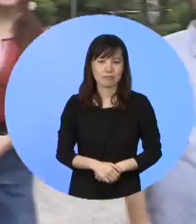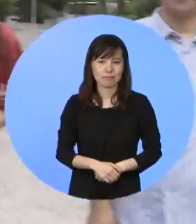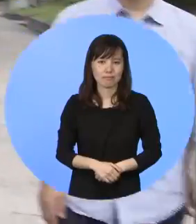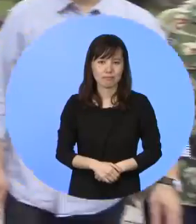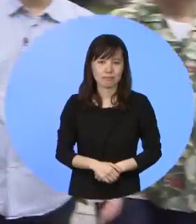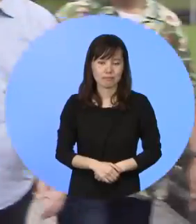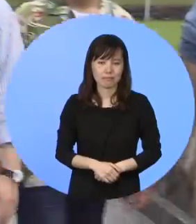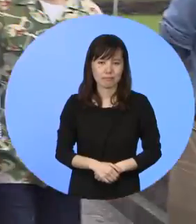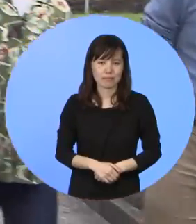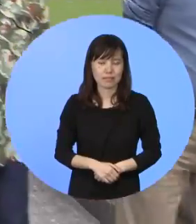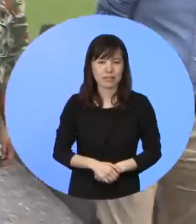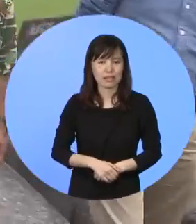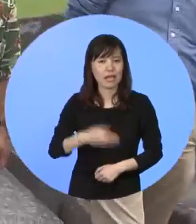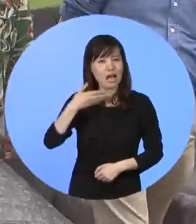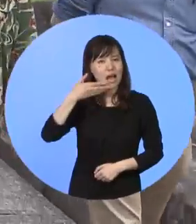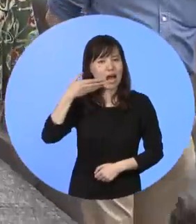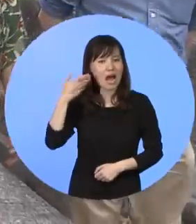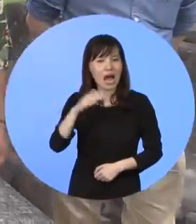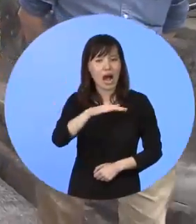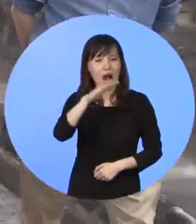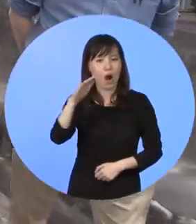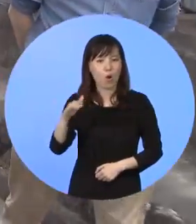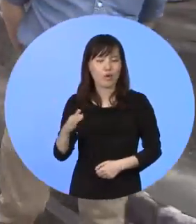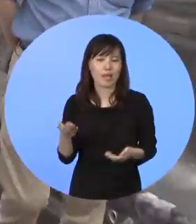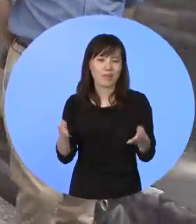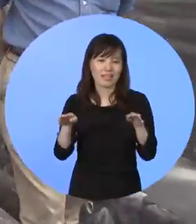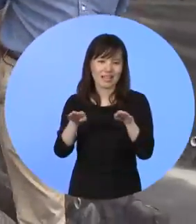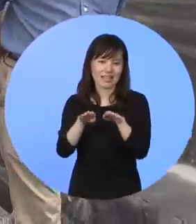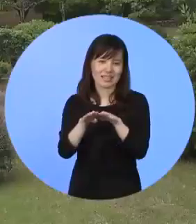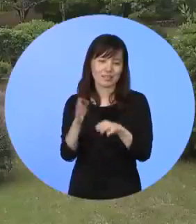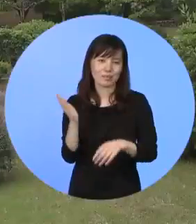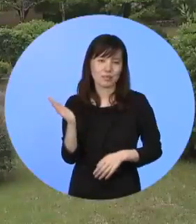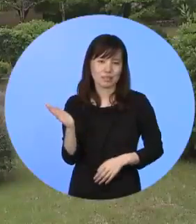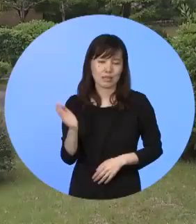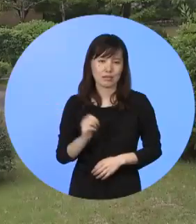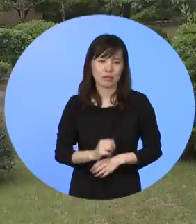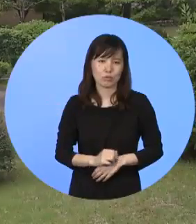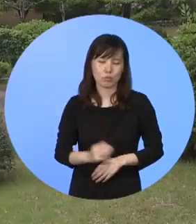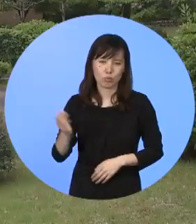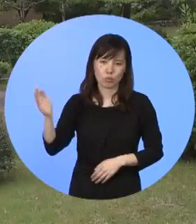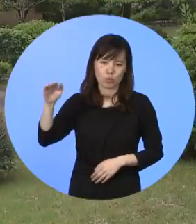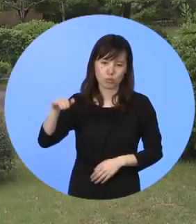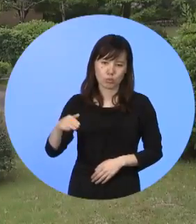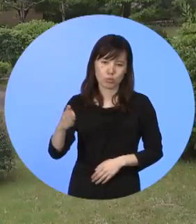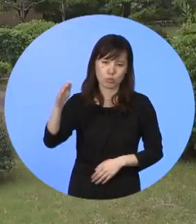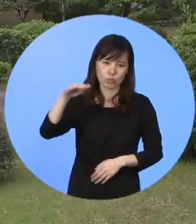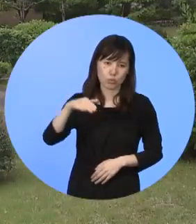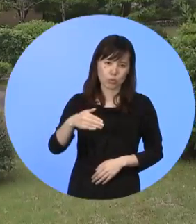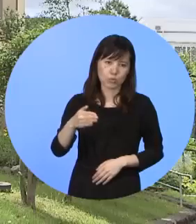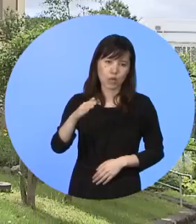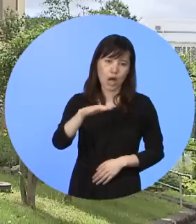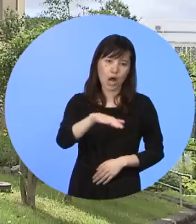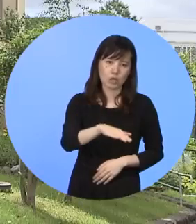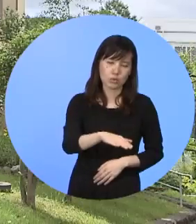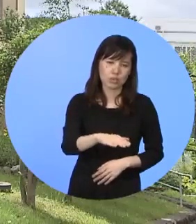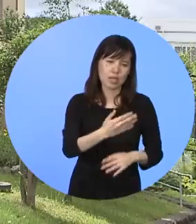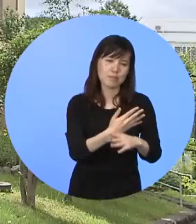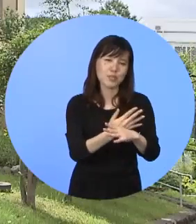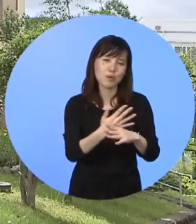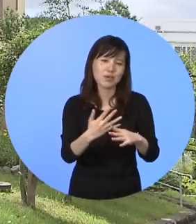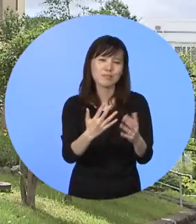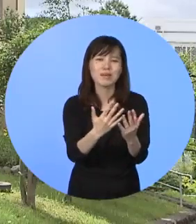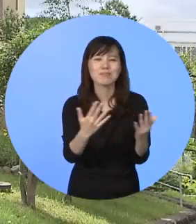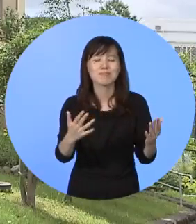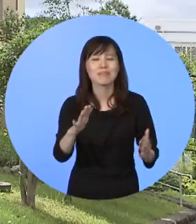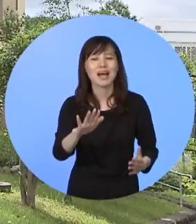さて青山台にやってきました。この辺りは坂道も多くてこう起伏に富んでますけど、緑もたくさんあってすご